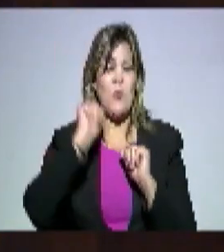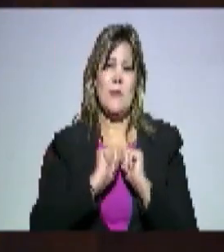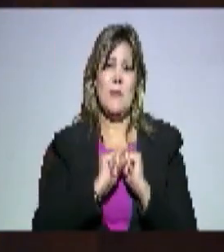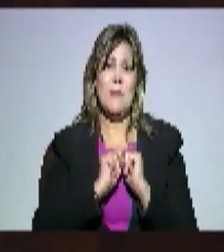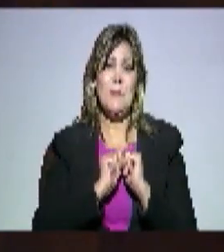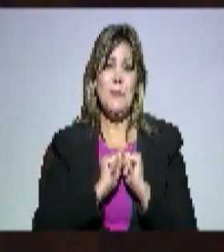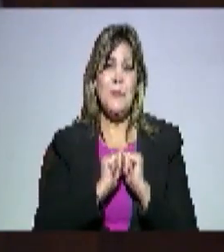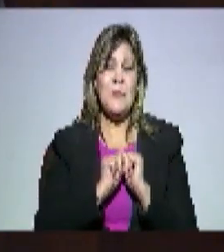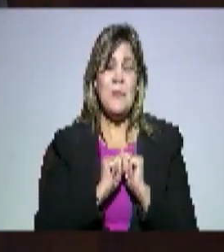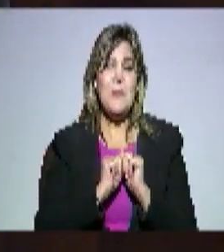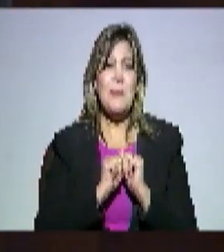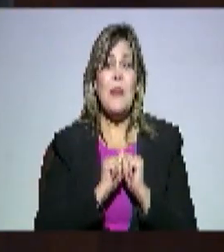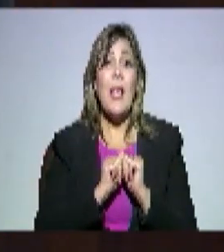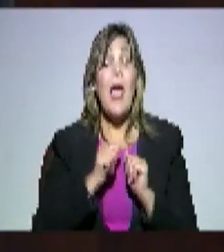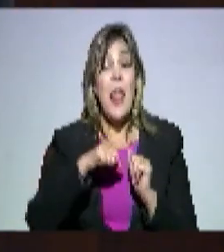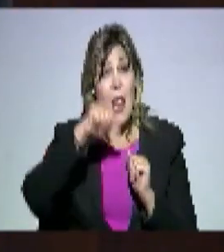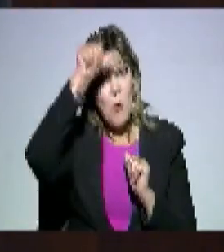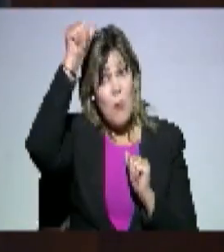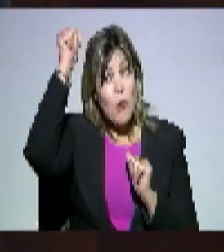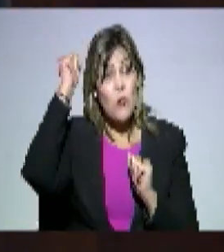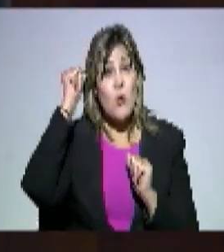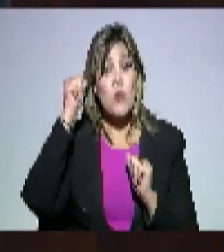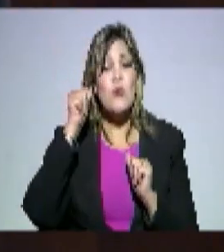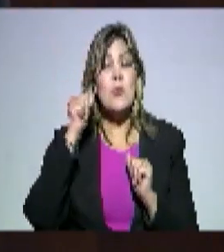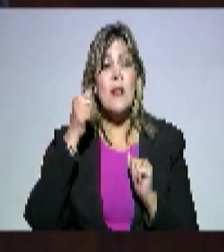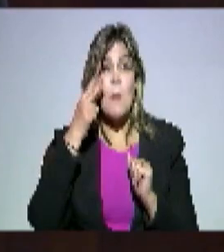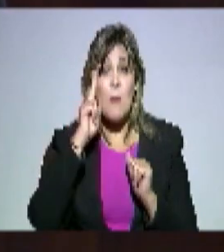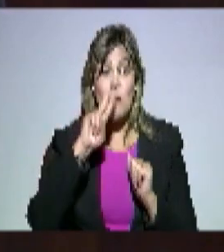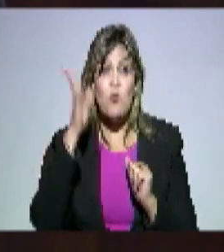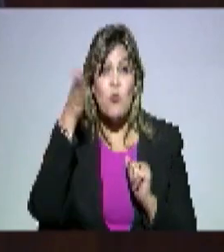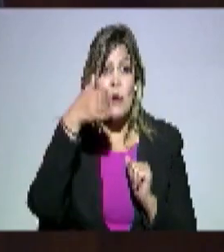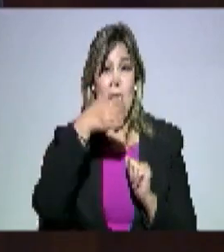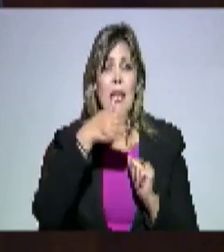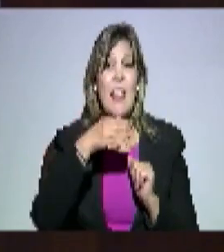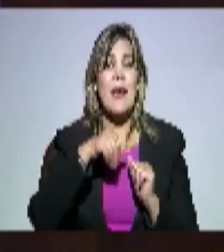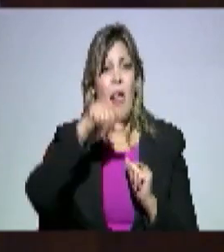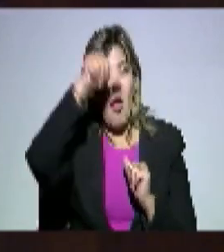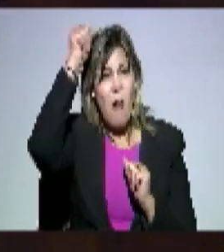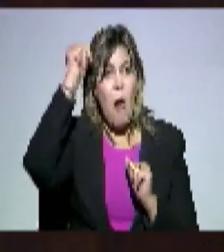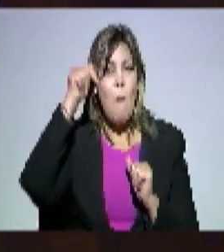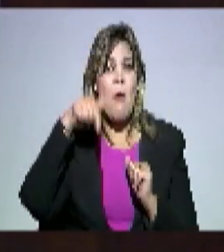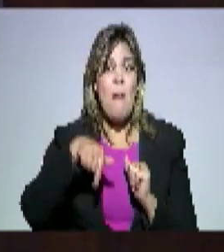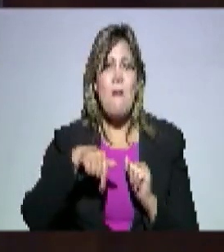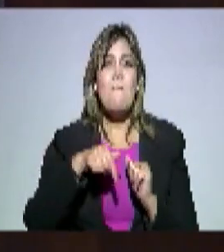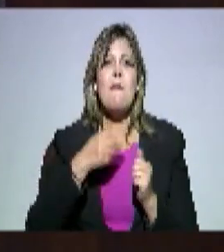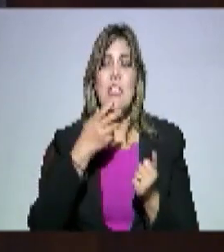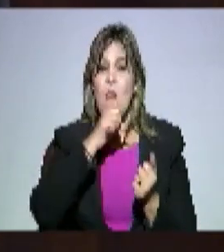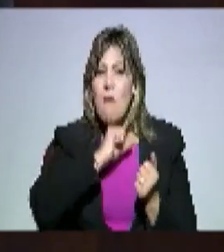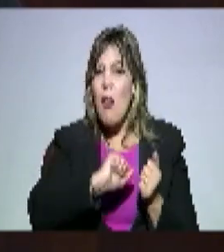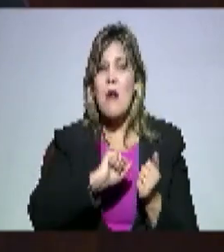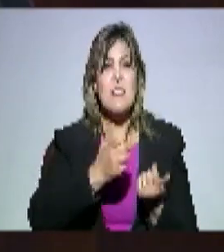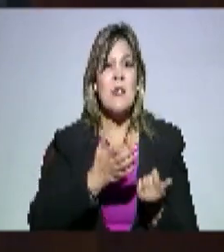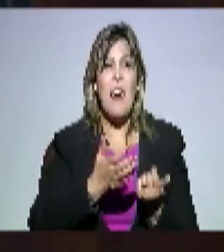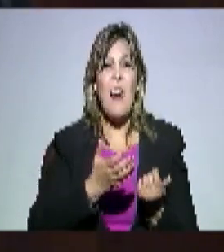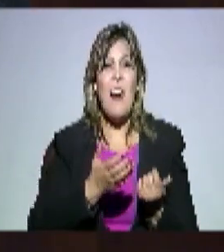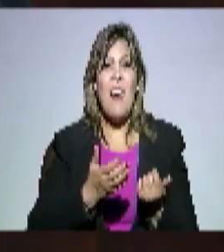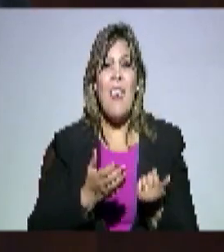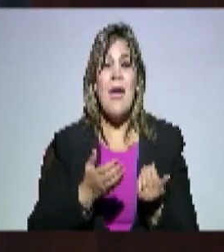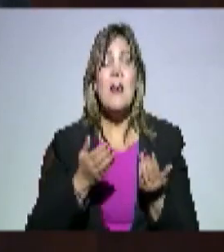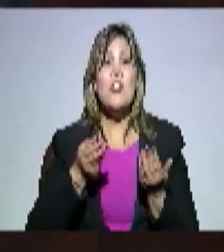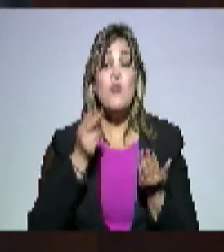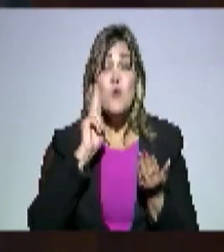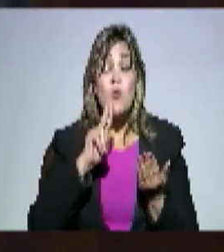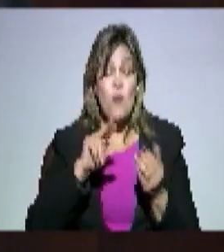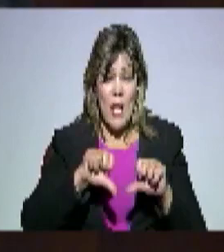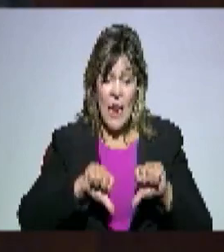بس لا ده حضراتكم لما تقروا كده تاريخ الرهبنه بره مصر فرنسا مثلا تلاقوا ان قصيره